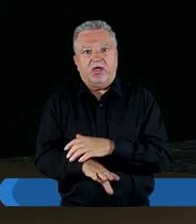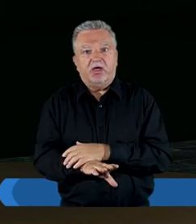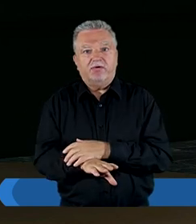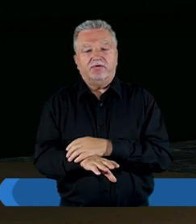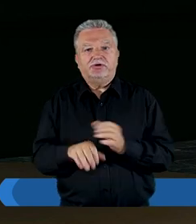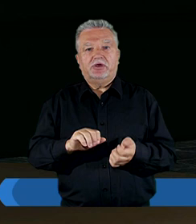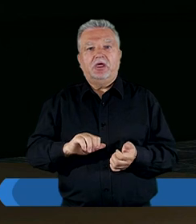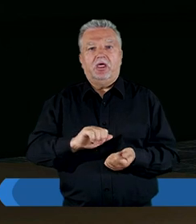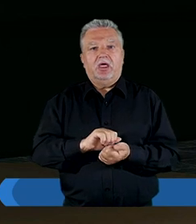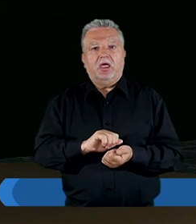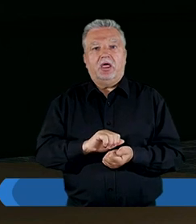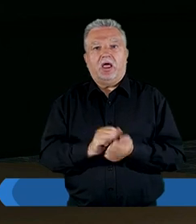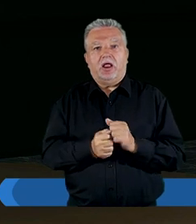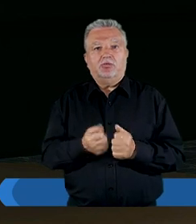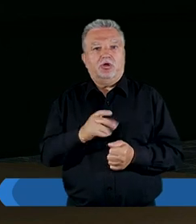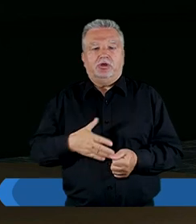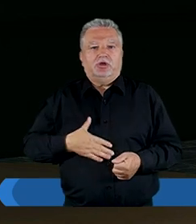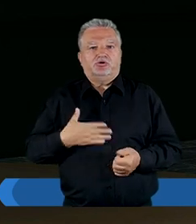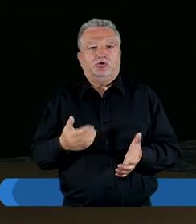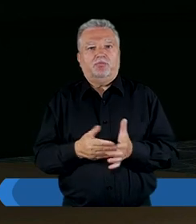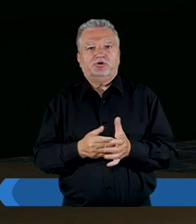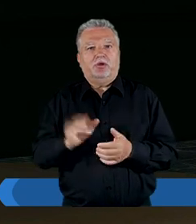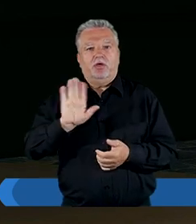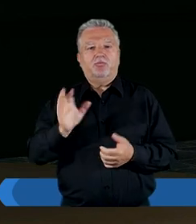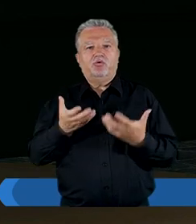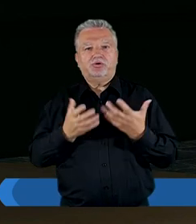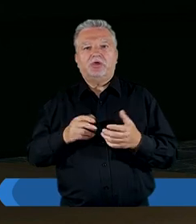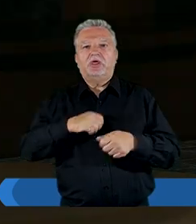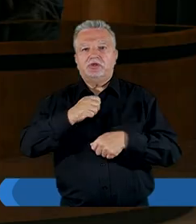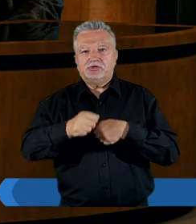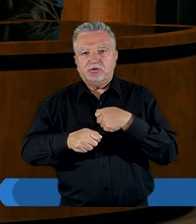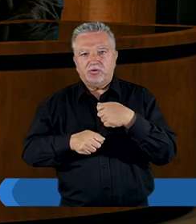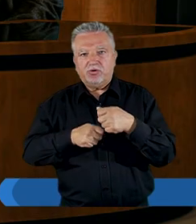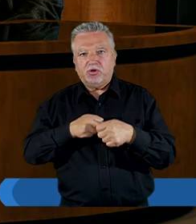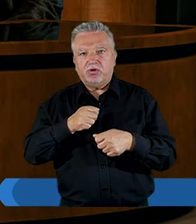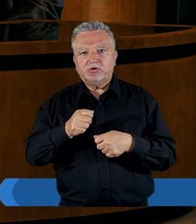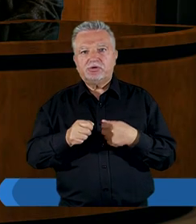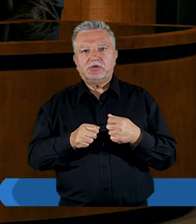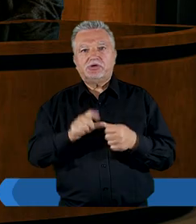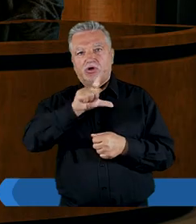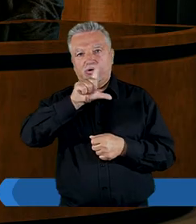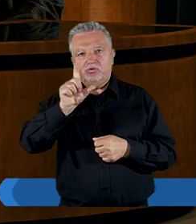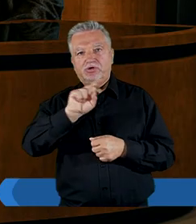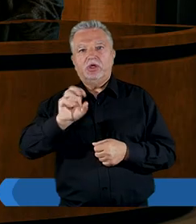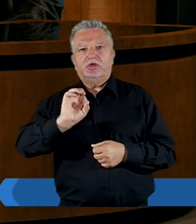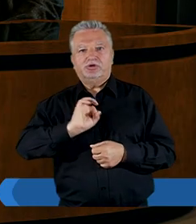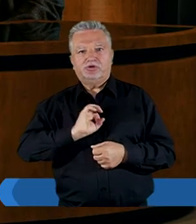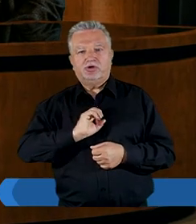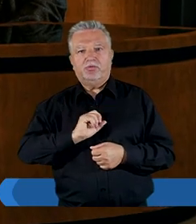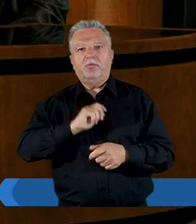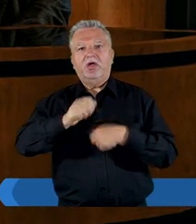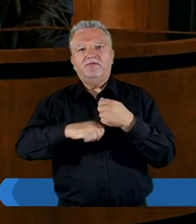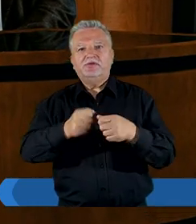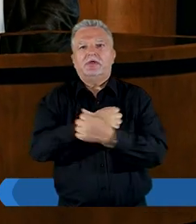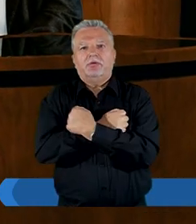albo nie czują potrzeby. Bóg chce związać, o ile można tak powiedzieć, związać ludzi z sobą tymi więzami